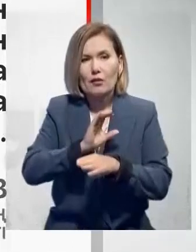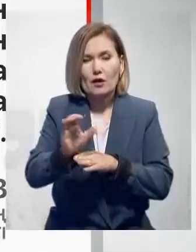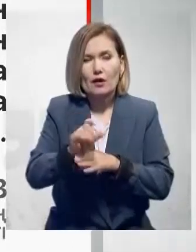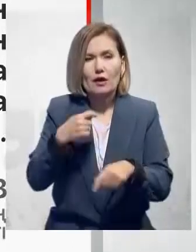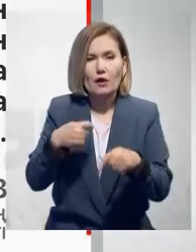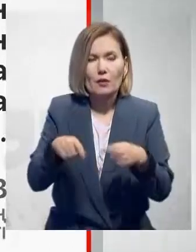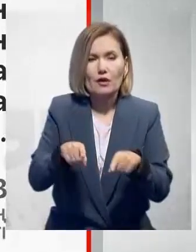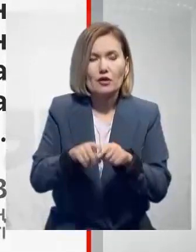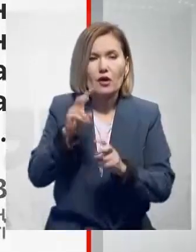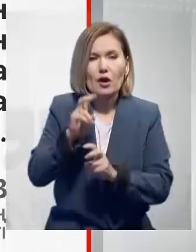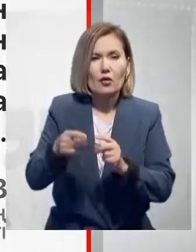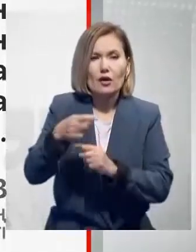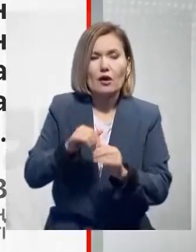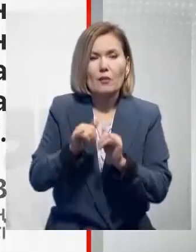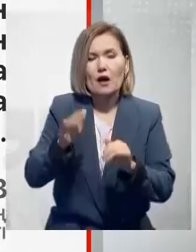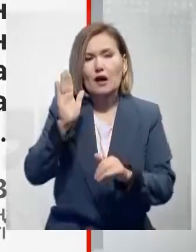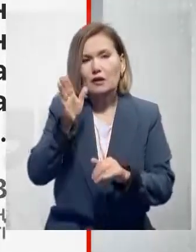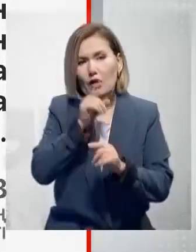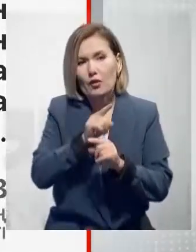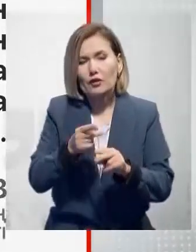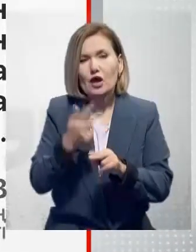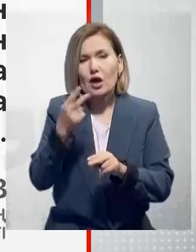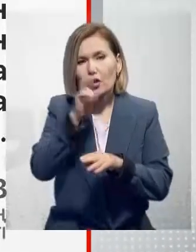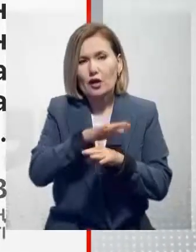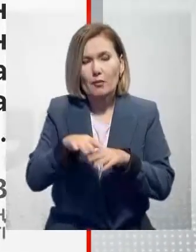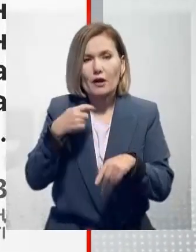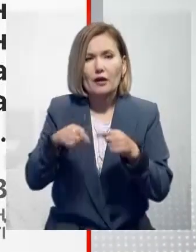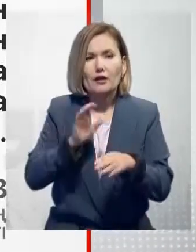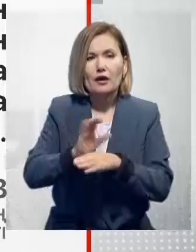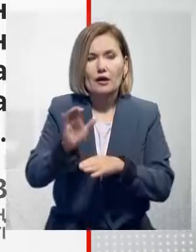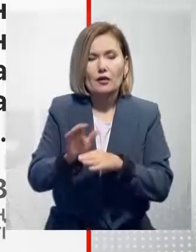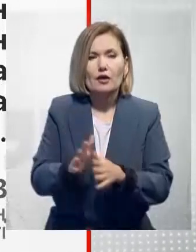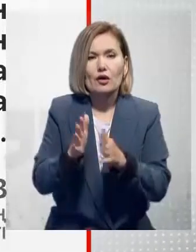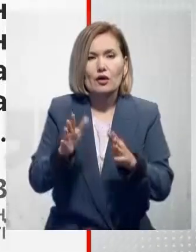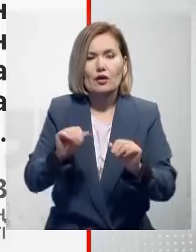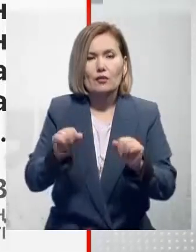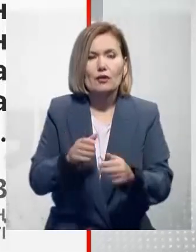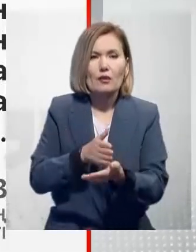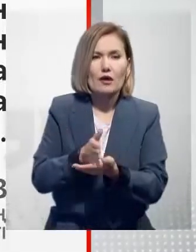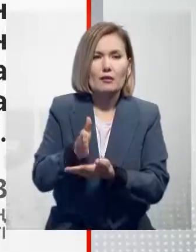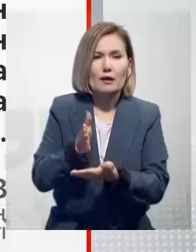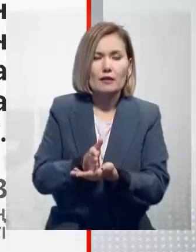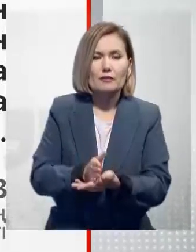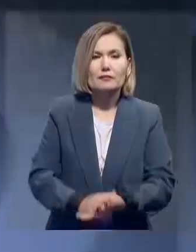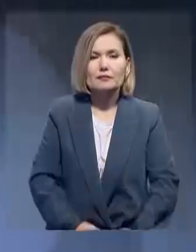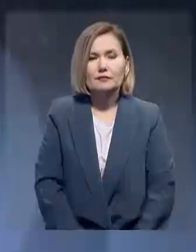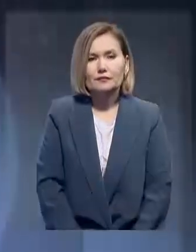өндірудің тұйық циклін қалыптастырып, алдағы уақытта үшінші елдердің нарықтарына экспорттауға бағытталар еді.